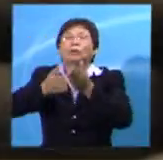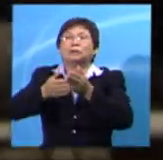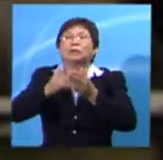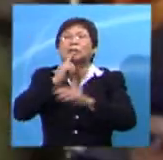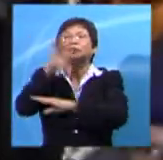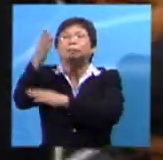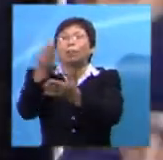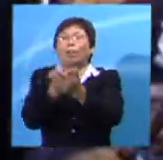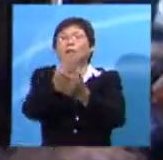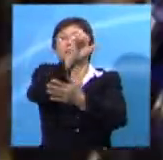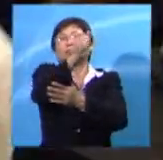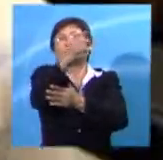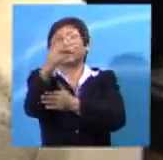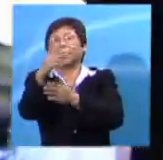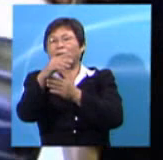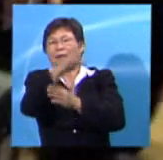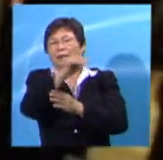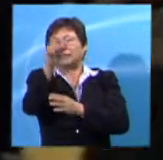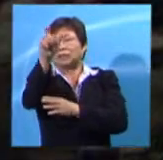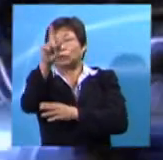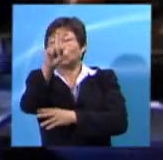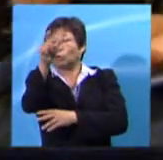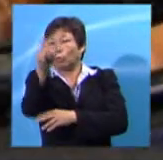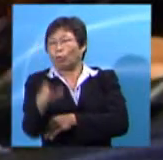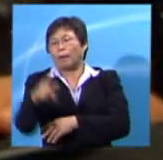rm10,000 dengan seorang